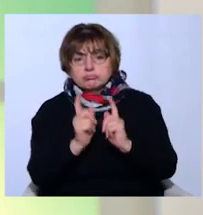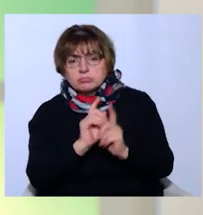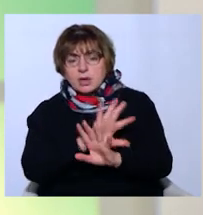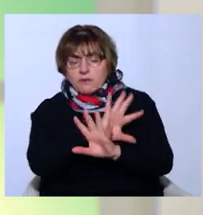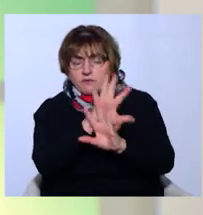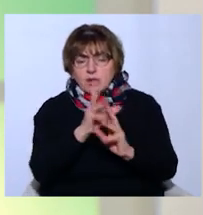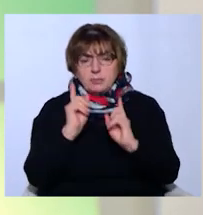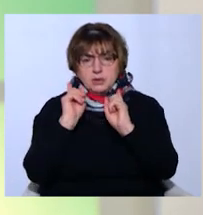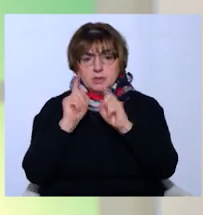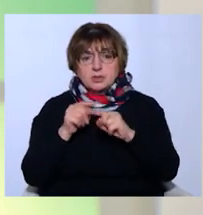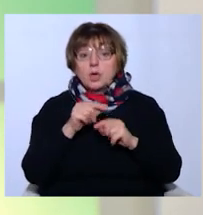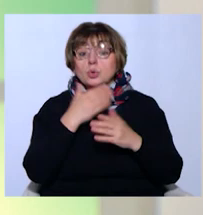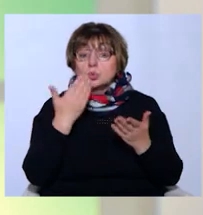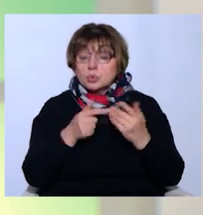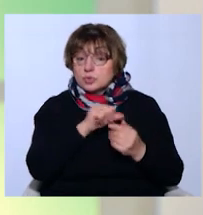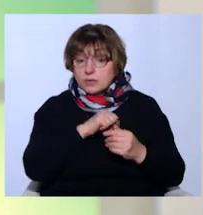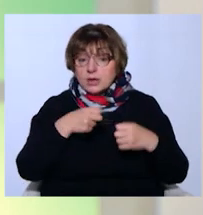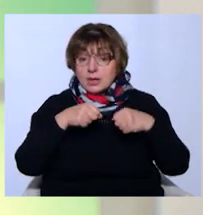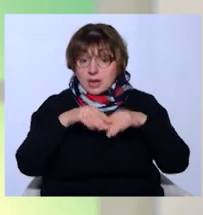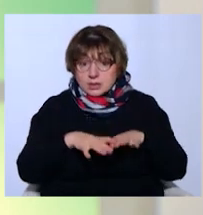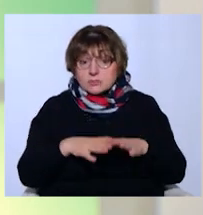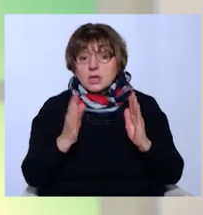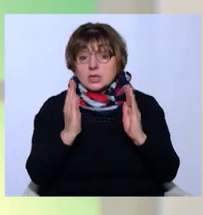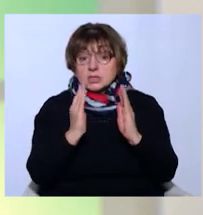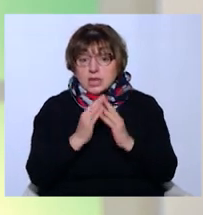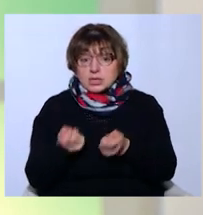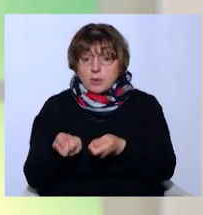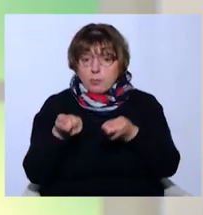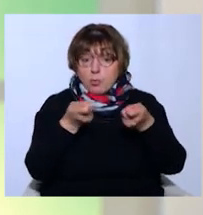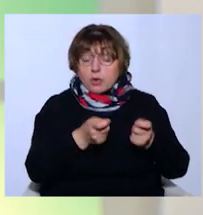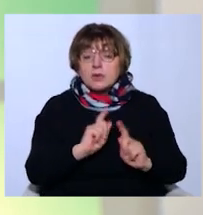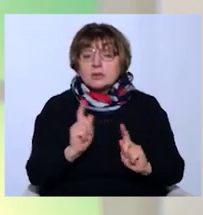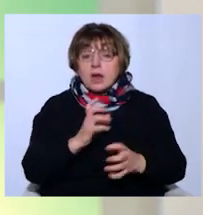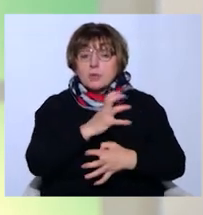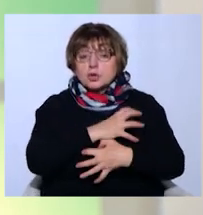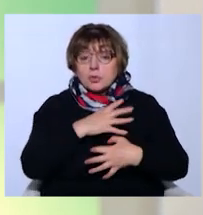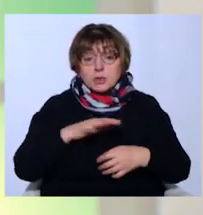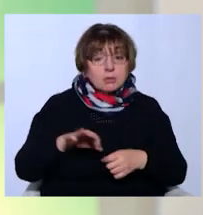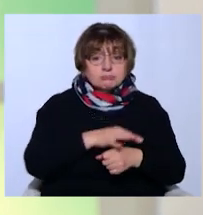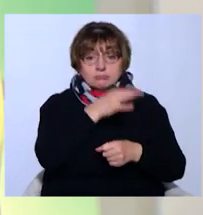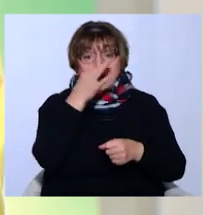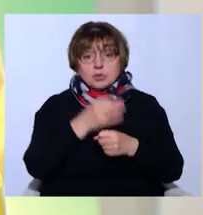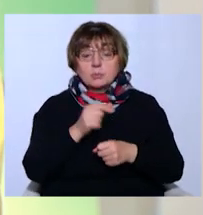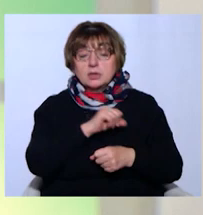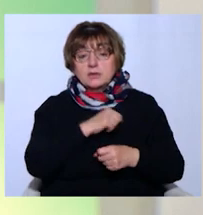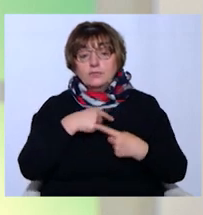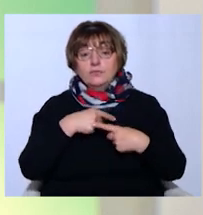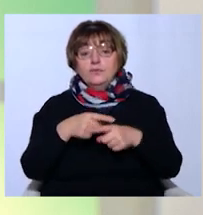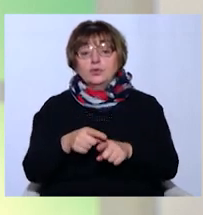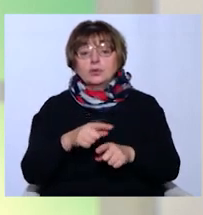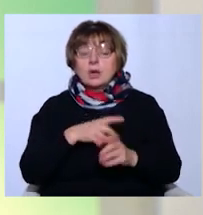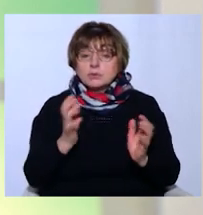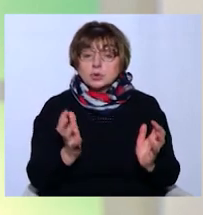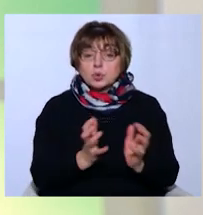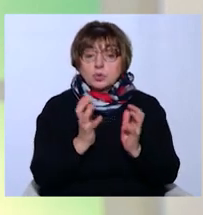ანუ თუ თქვენ გადაწყვეტთ, რომ სახლში მოიყვანოთ შინაური ცხოველი, პასუხისმგებლობაც უნდა აიღოთ მის მოვლასა და